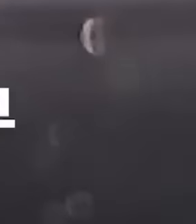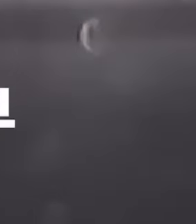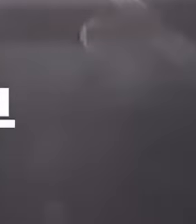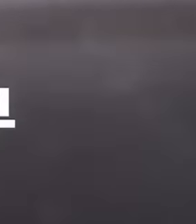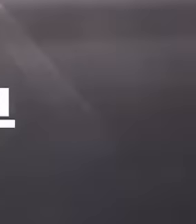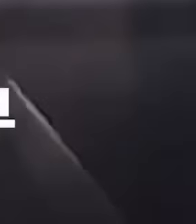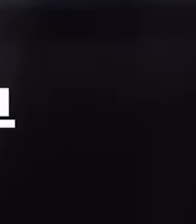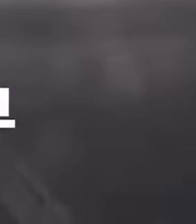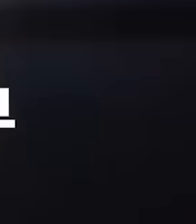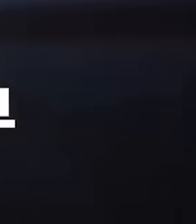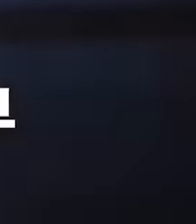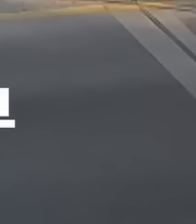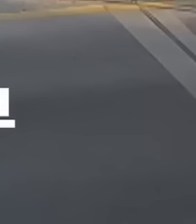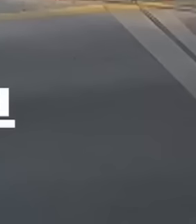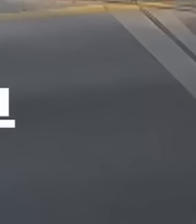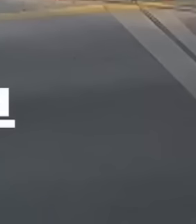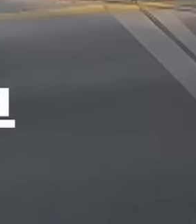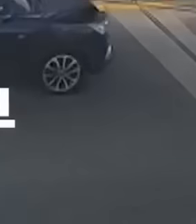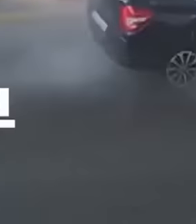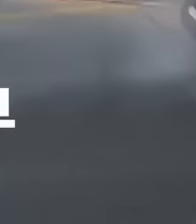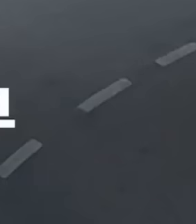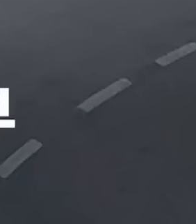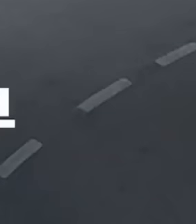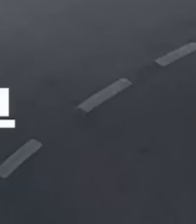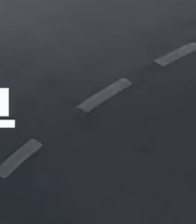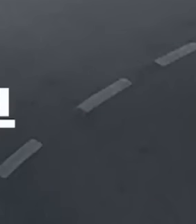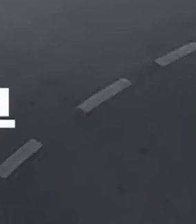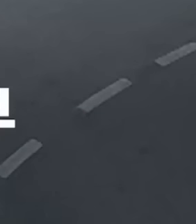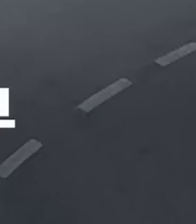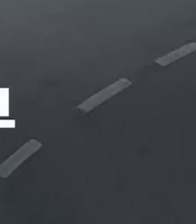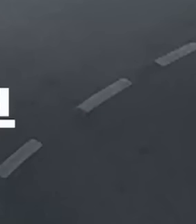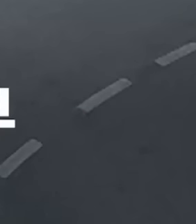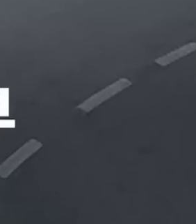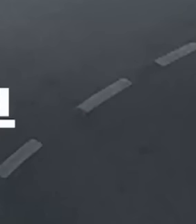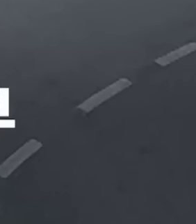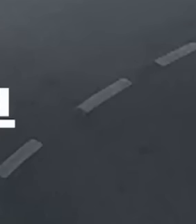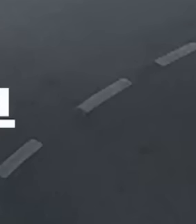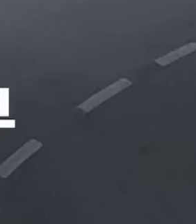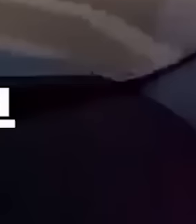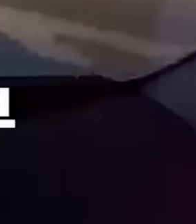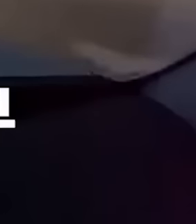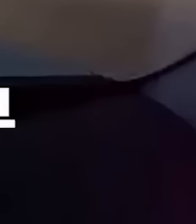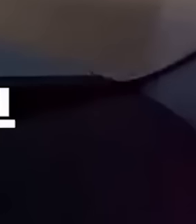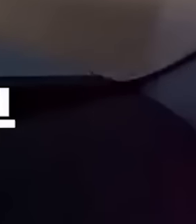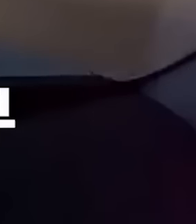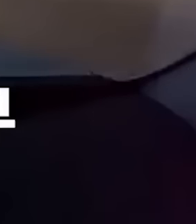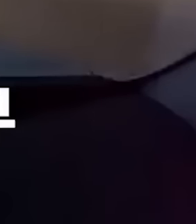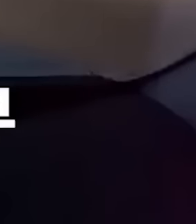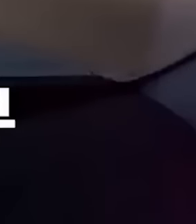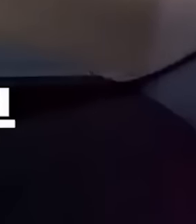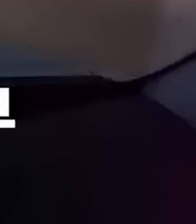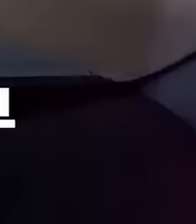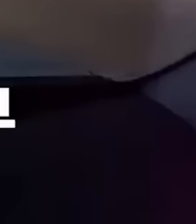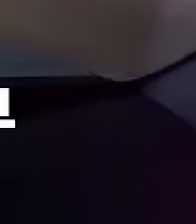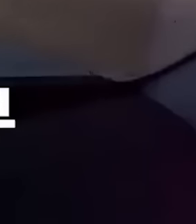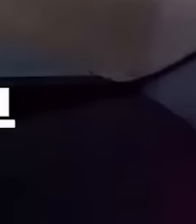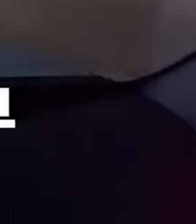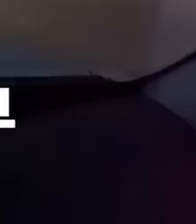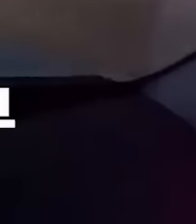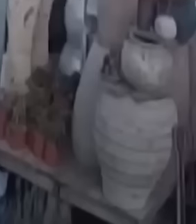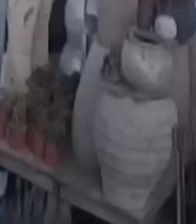이뤄지는 국민동의 청원은 30일 동안 5만 명의 동의를 받을 경우 국회 소관위원회에 자동으로